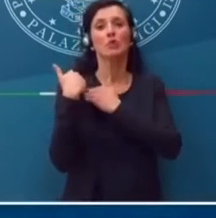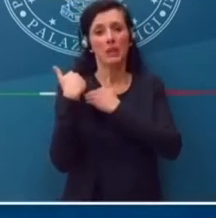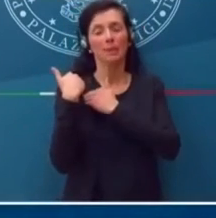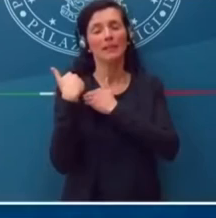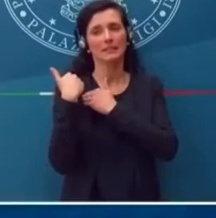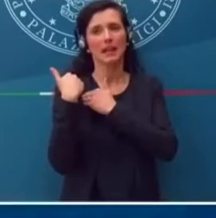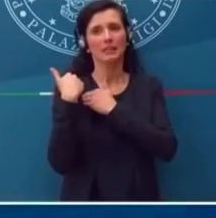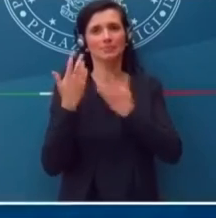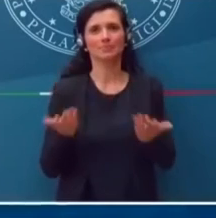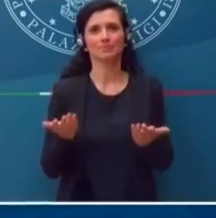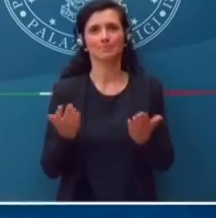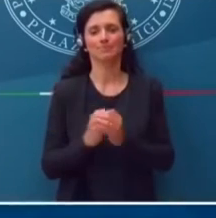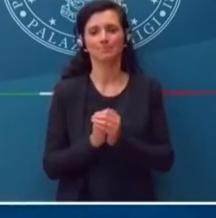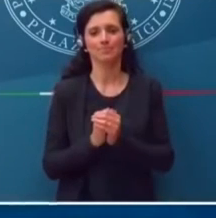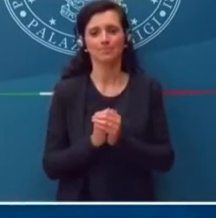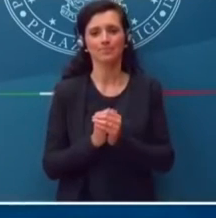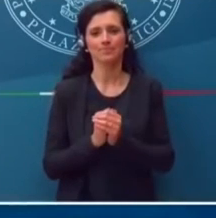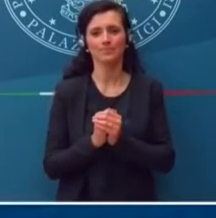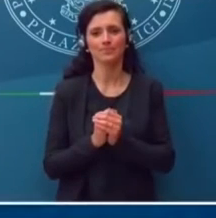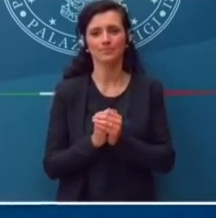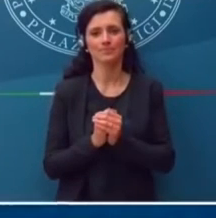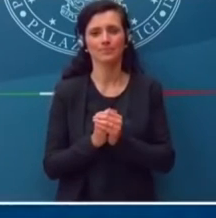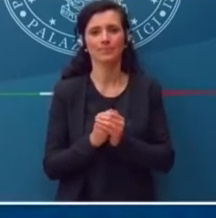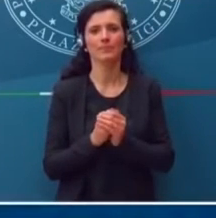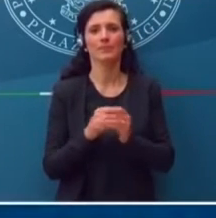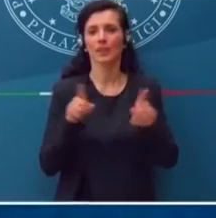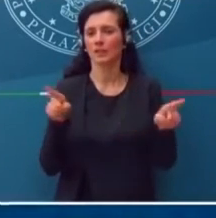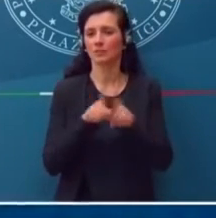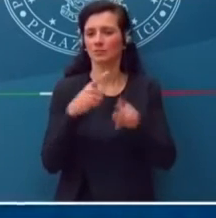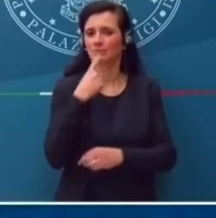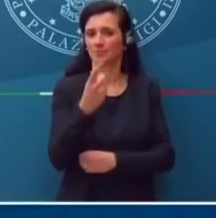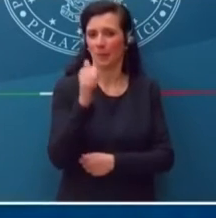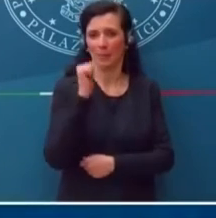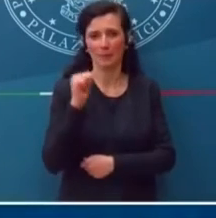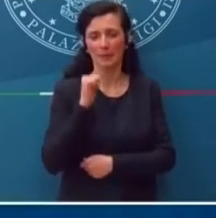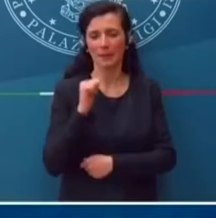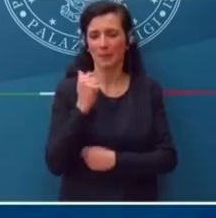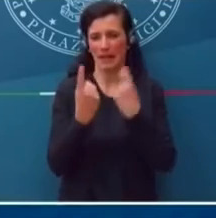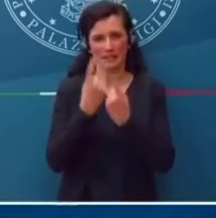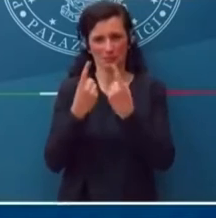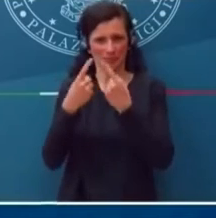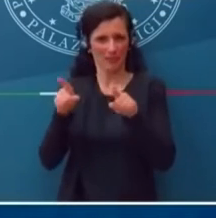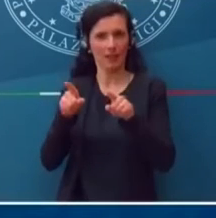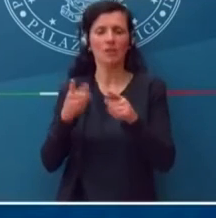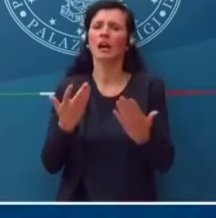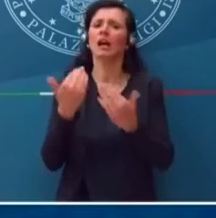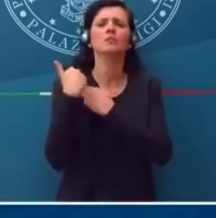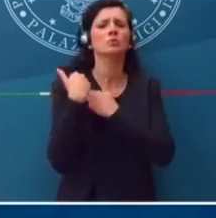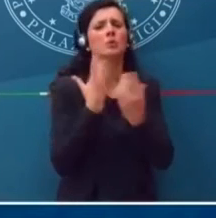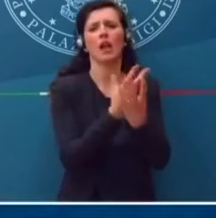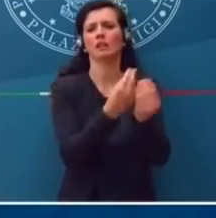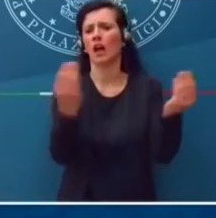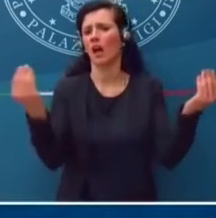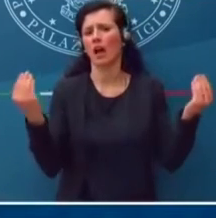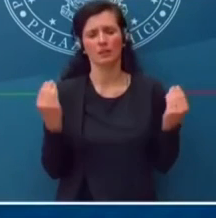Le responsabilità, come in un certo senso dicevo prima, in un altro contesto, sono di tanti.